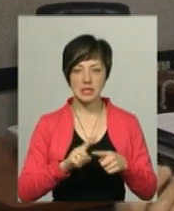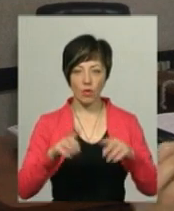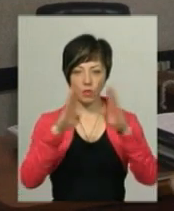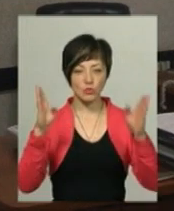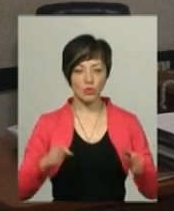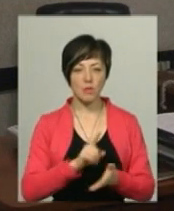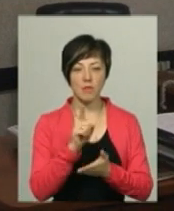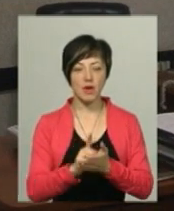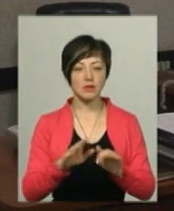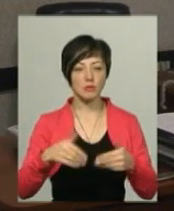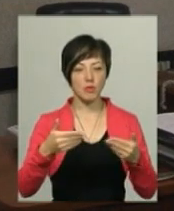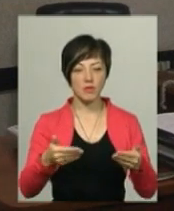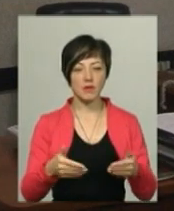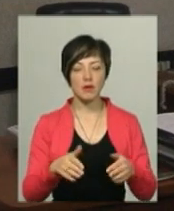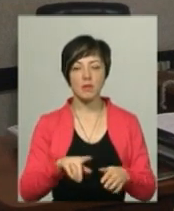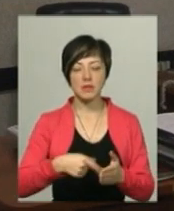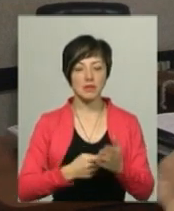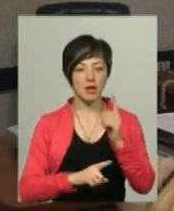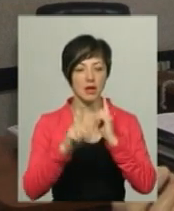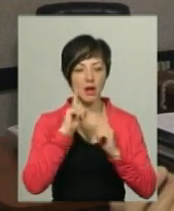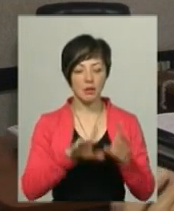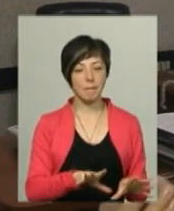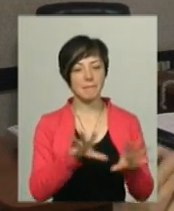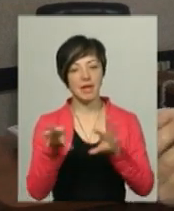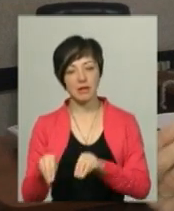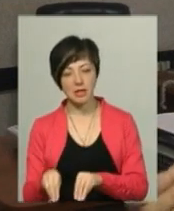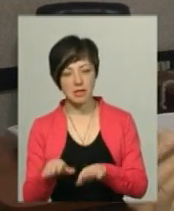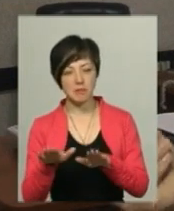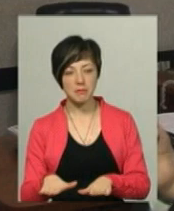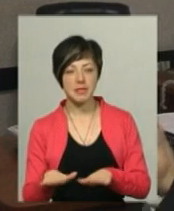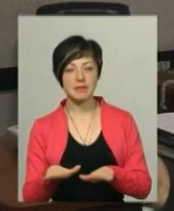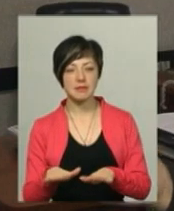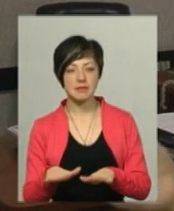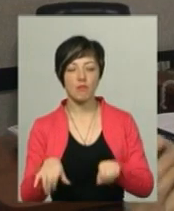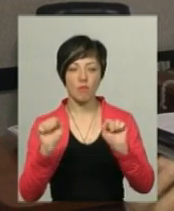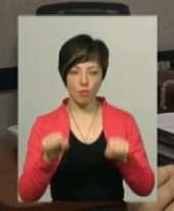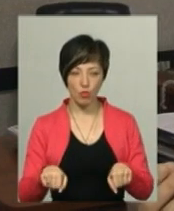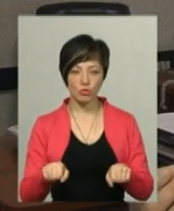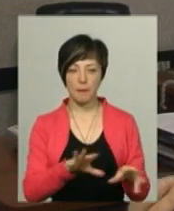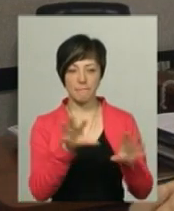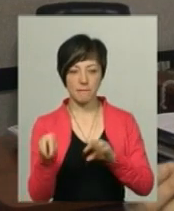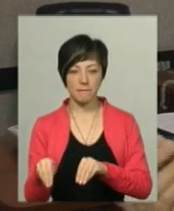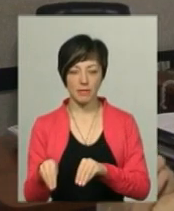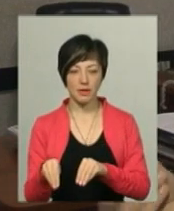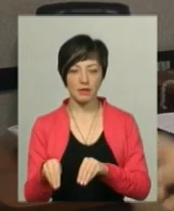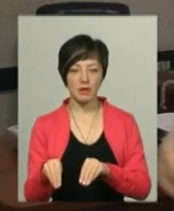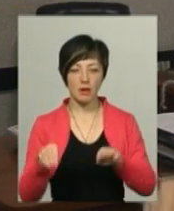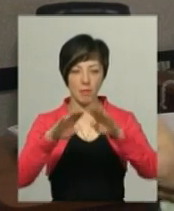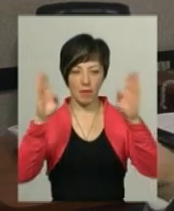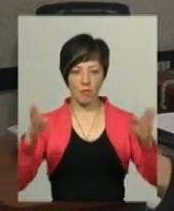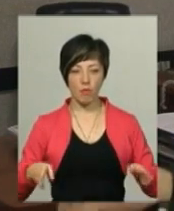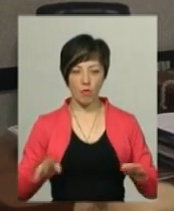конструкцій має запропонувати міській раді перенесення, місце, в яке можна перенести білборд